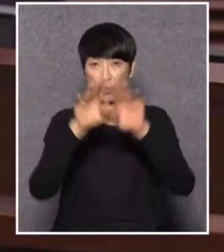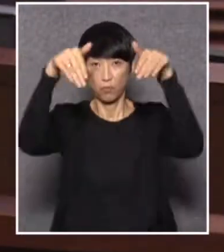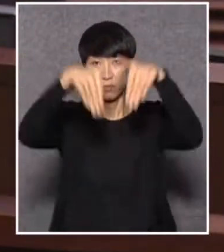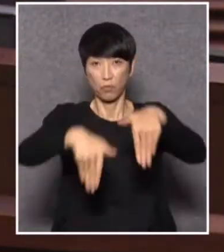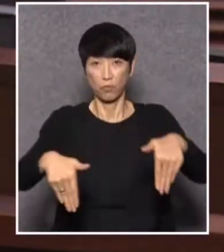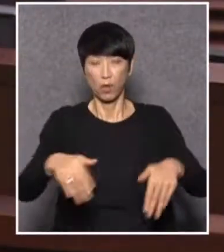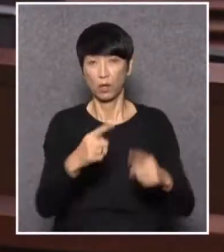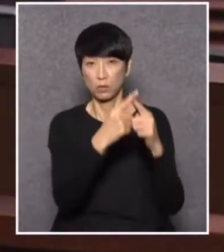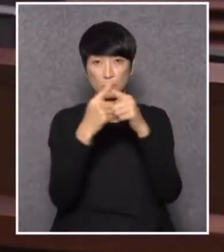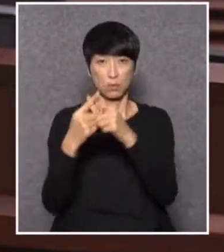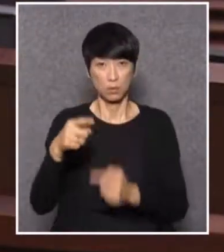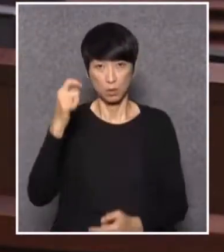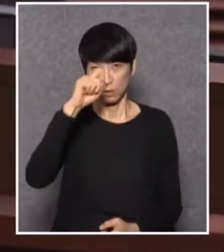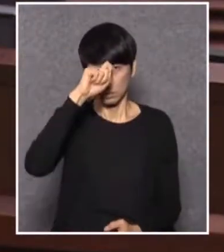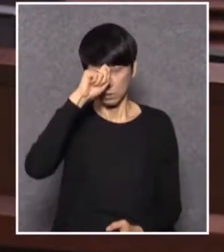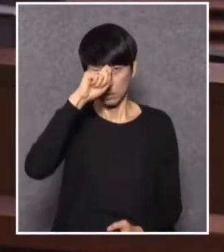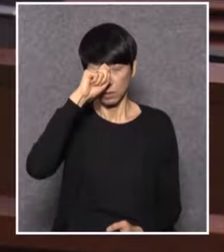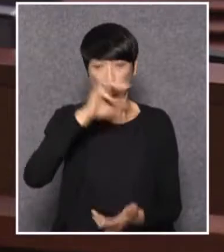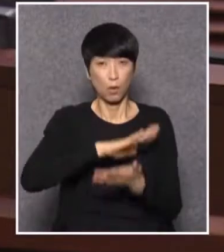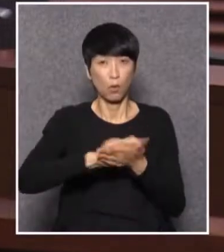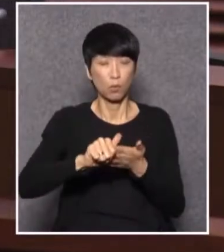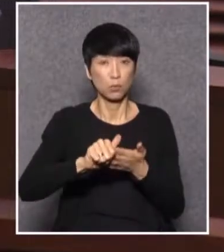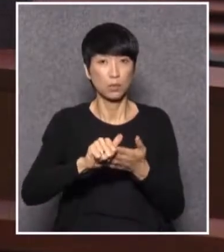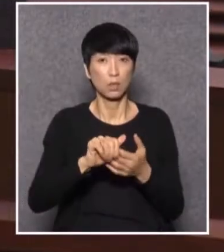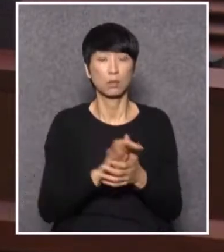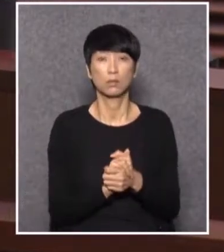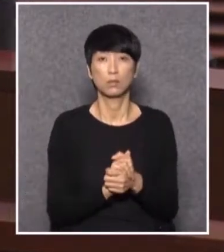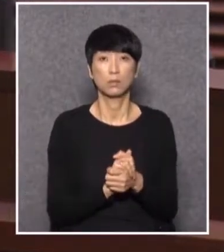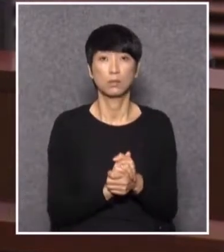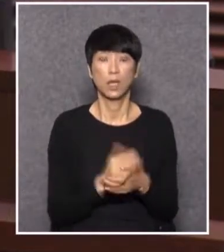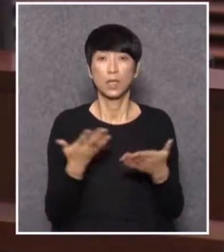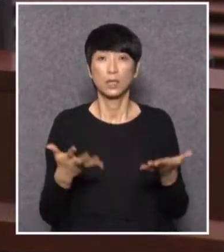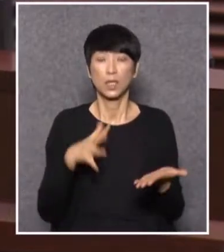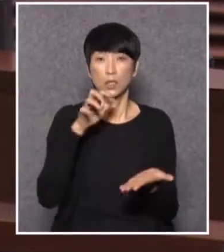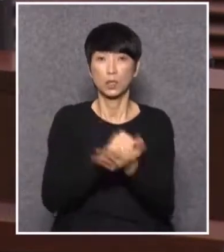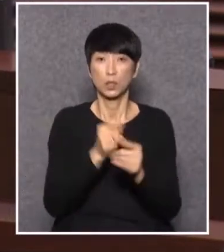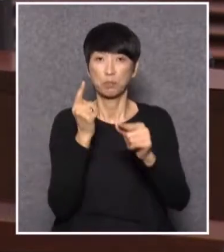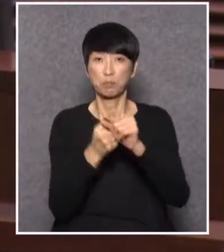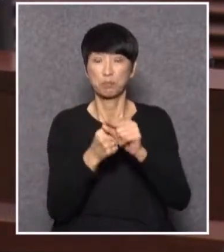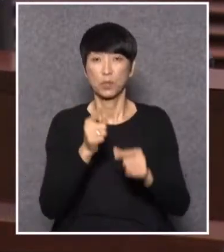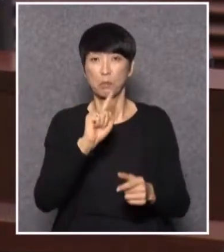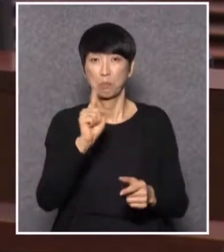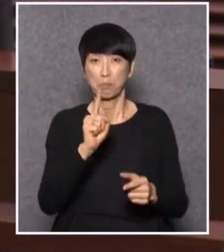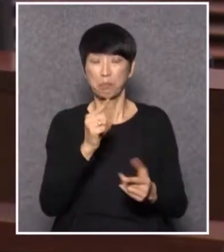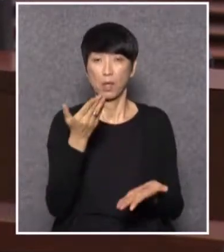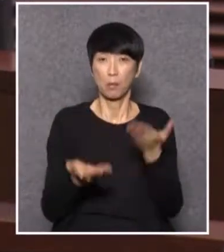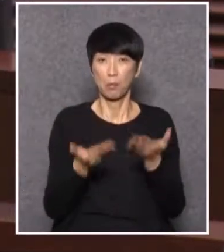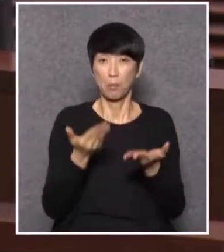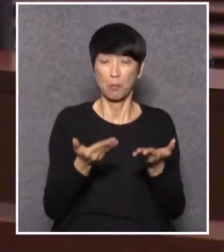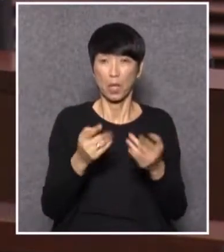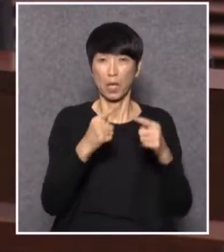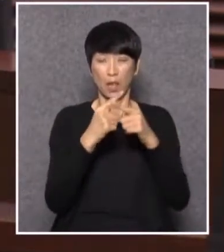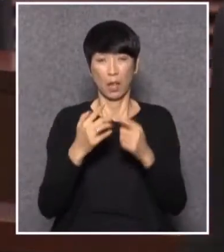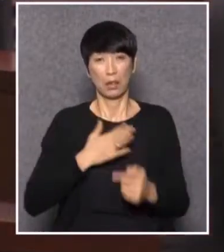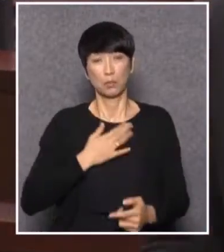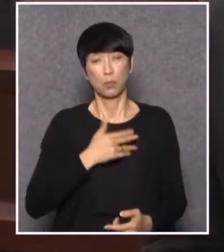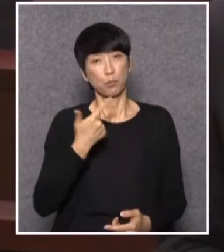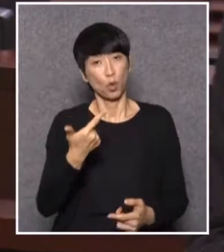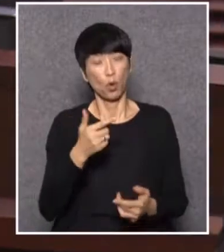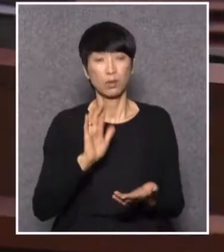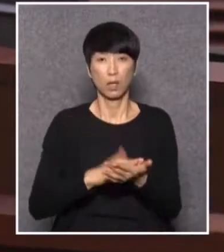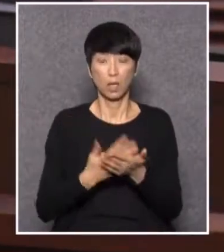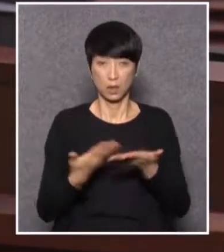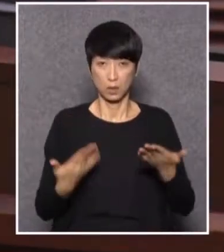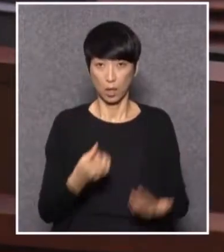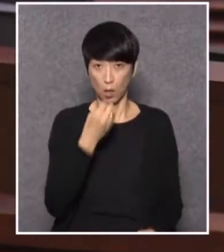目嘅。咁我就唔知道究竟呢個印象咧，相比我哋而家呢個佔中咧，邊個更加係令到市民係擔心啦？但係而家香